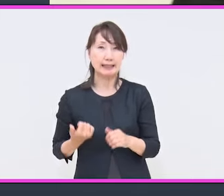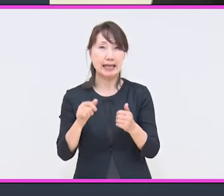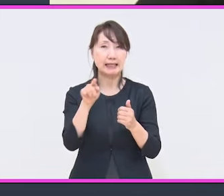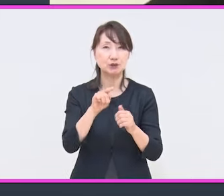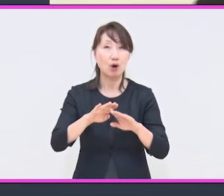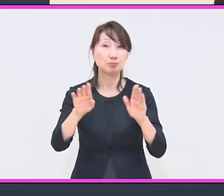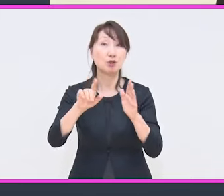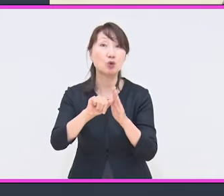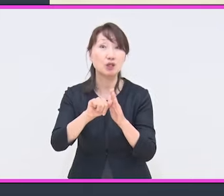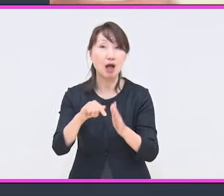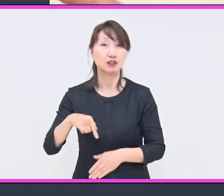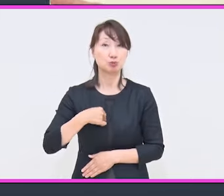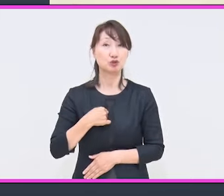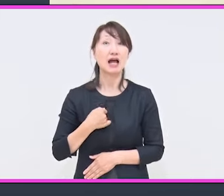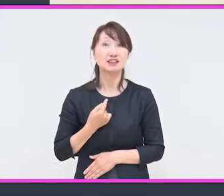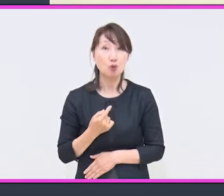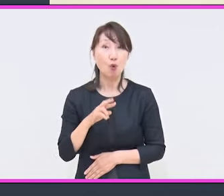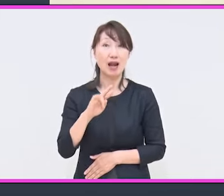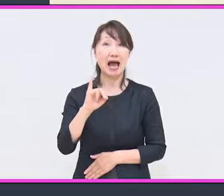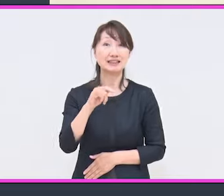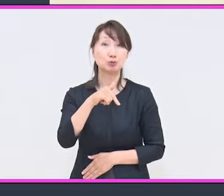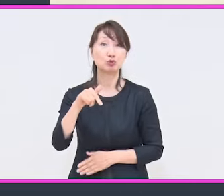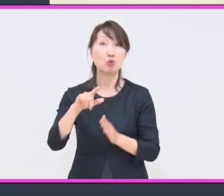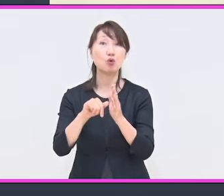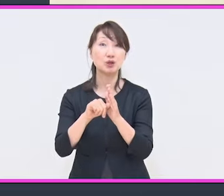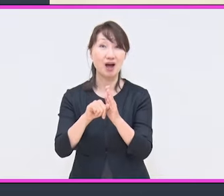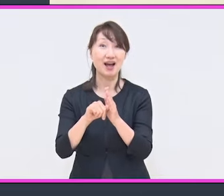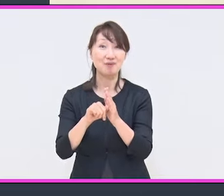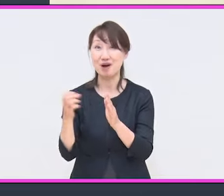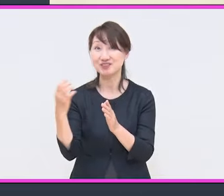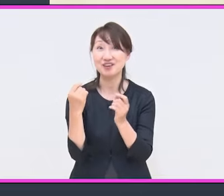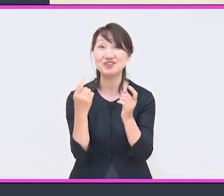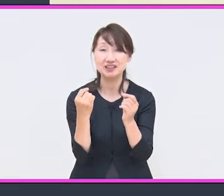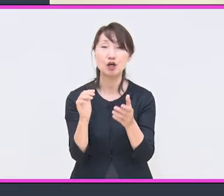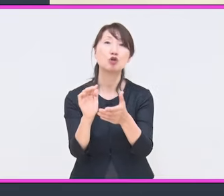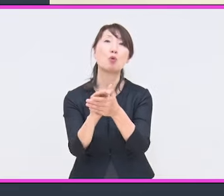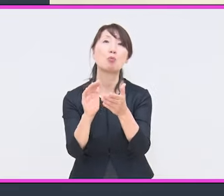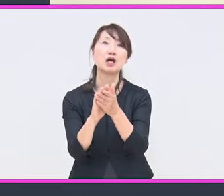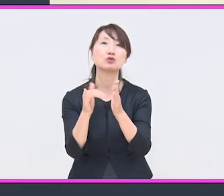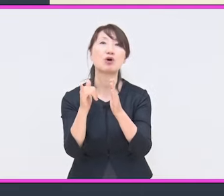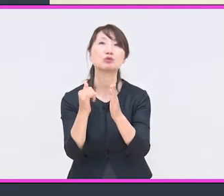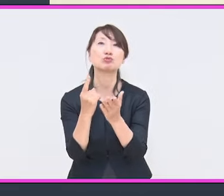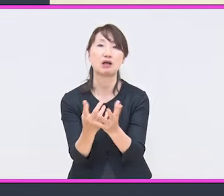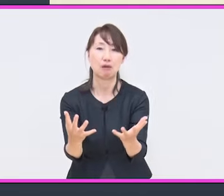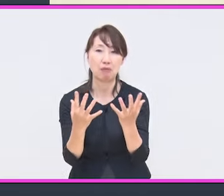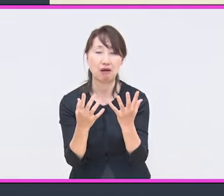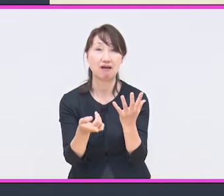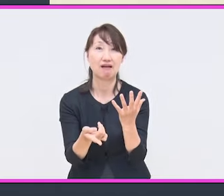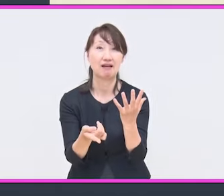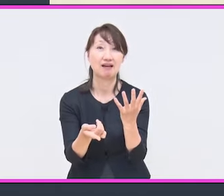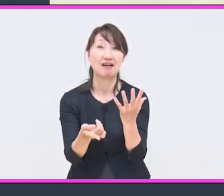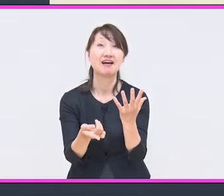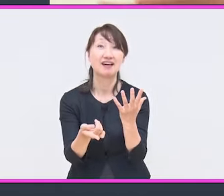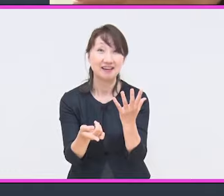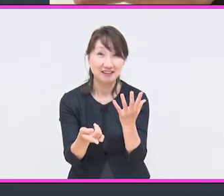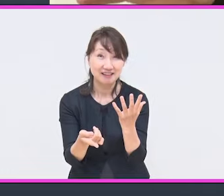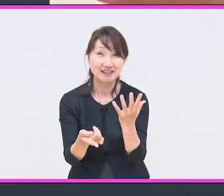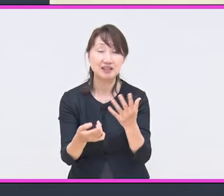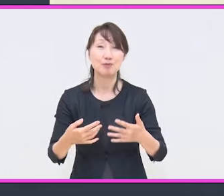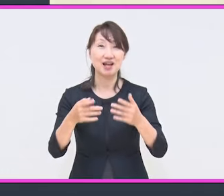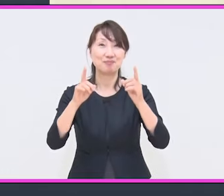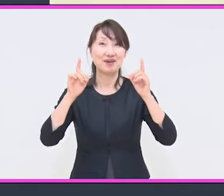の自分らのライブなんて、さっきおっしゃったみたいな友達と身内ばっかりだったんですよ、 はい、 でもそれでちょっとテレビ出させても